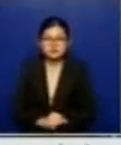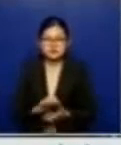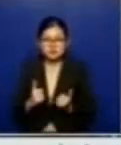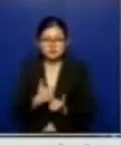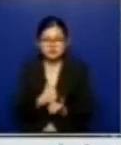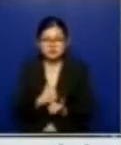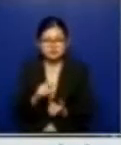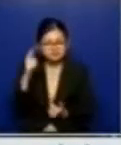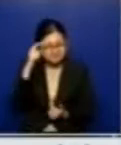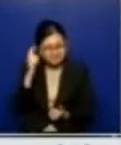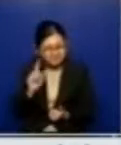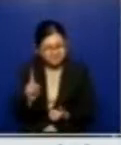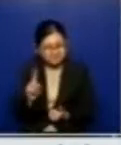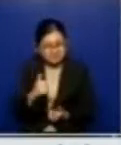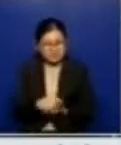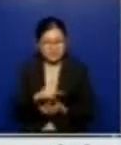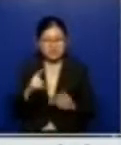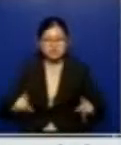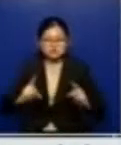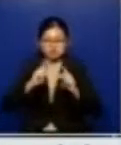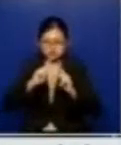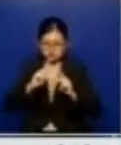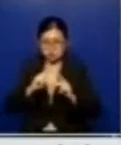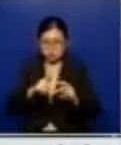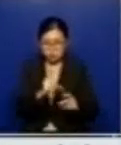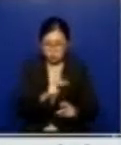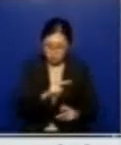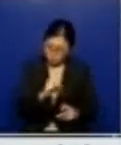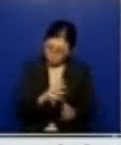คิดว่ากระทรวงนี้มีกรมเยอะ